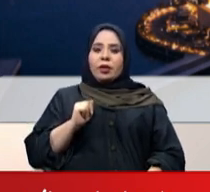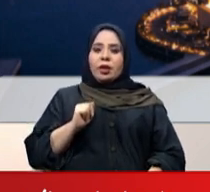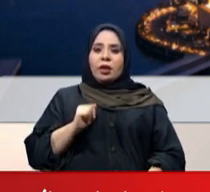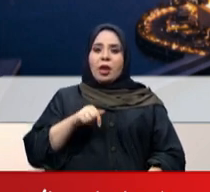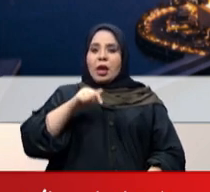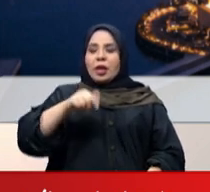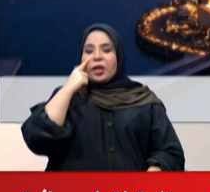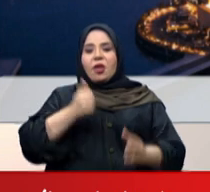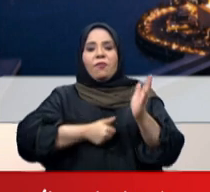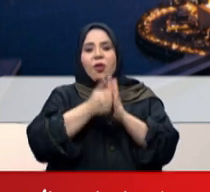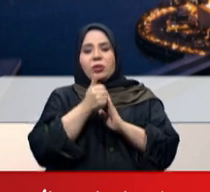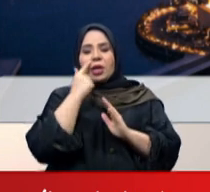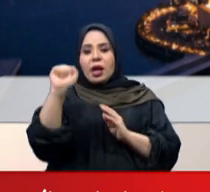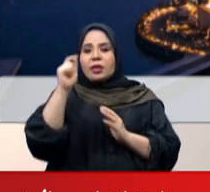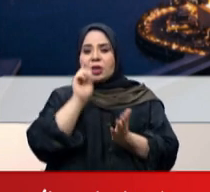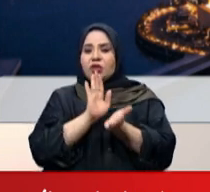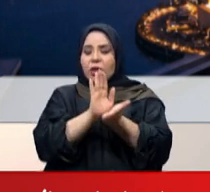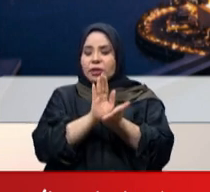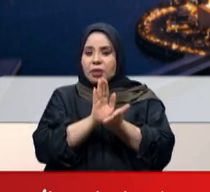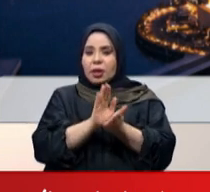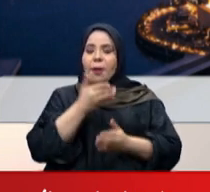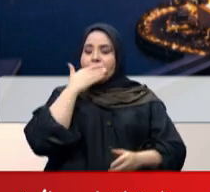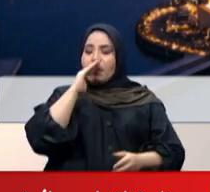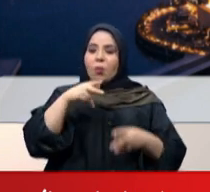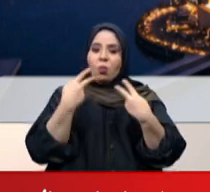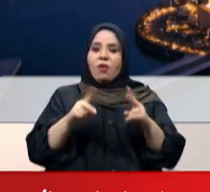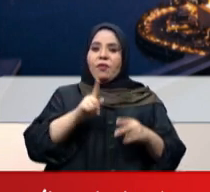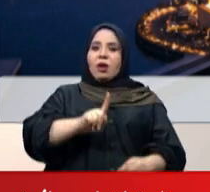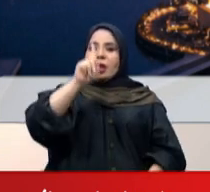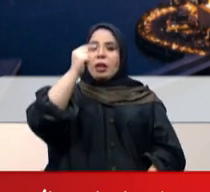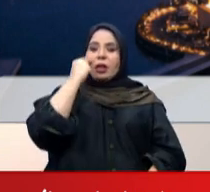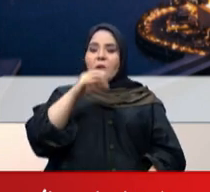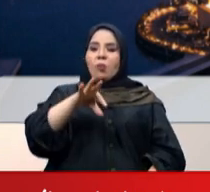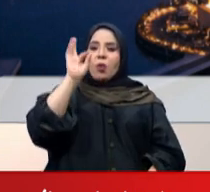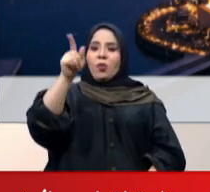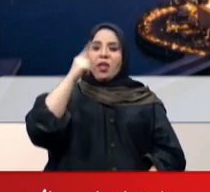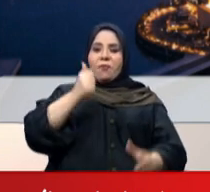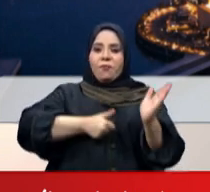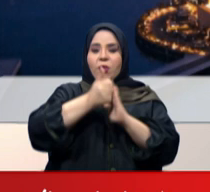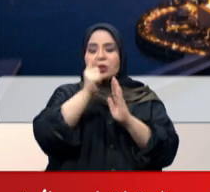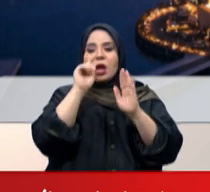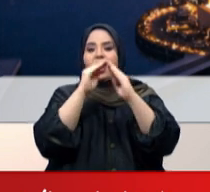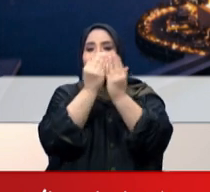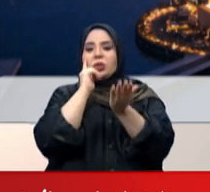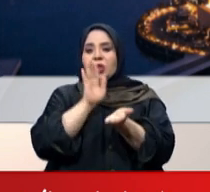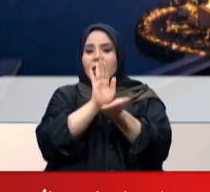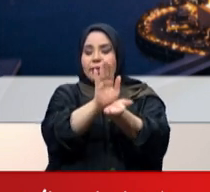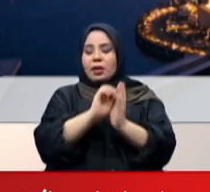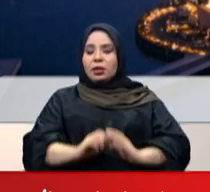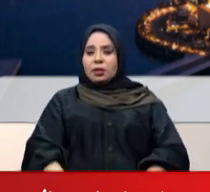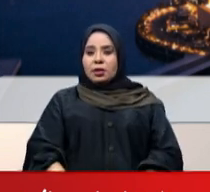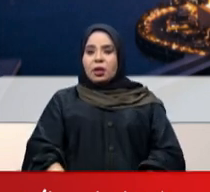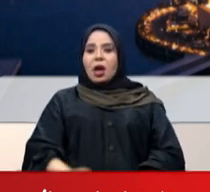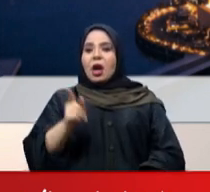نعم. ولكن بتوفيق من الله سبحانه وتعالى تم اختيارنا للفوز بهذه الجائزة على بالنسبة حق هذه